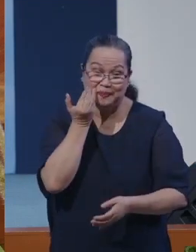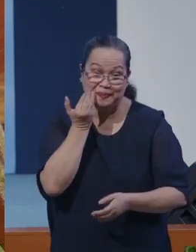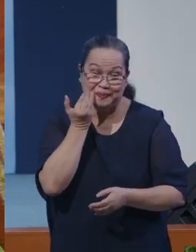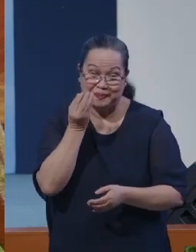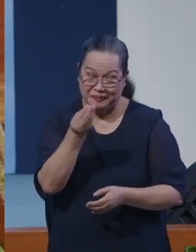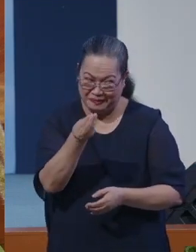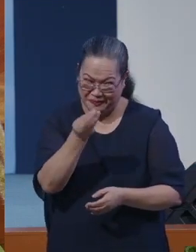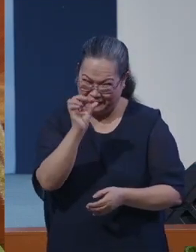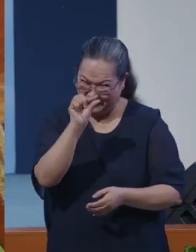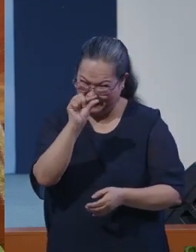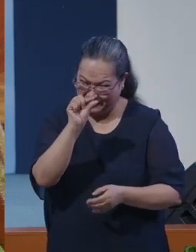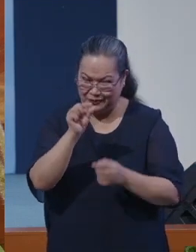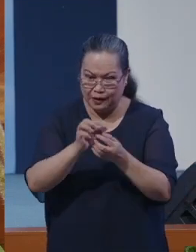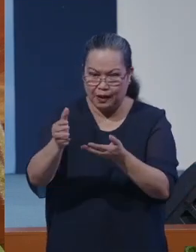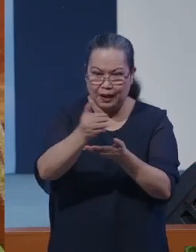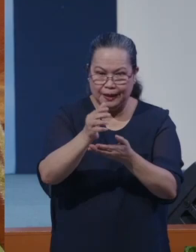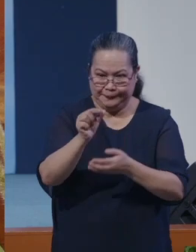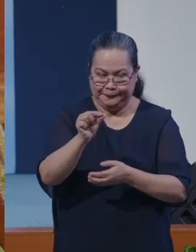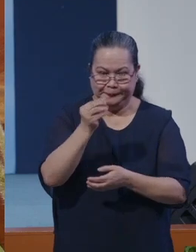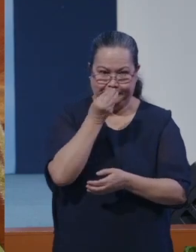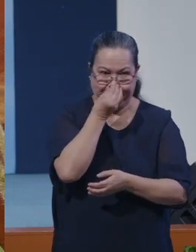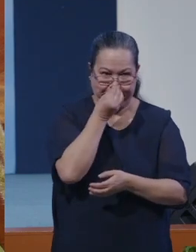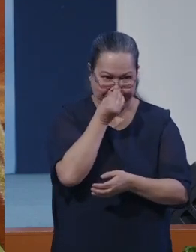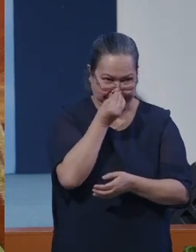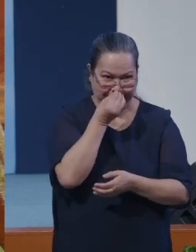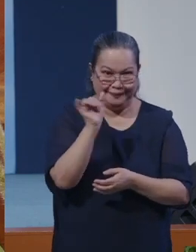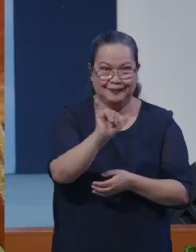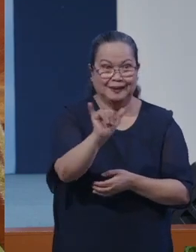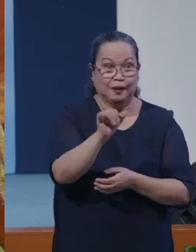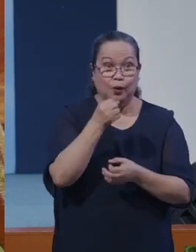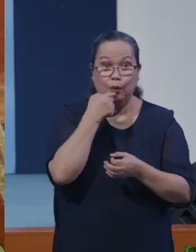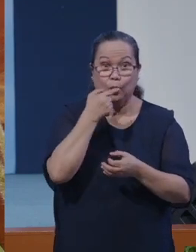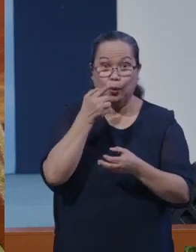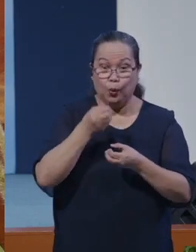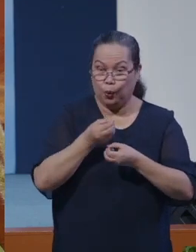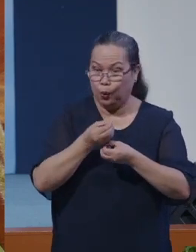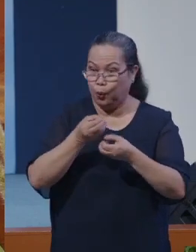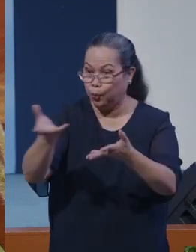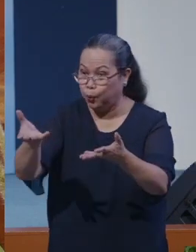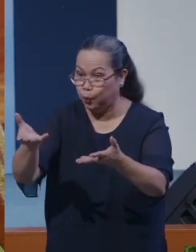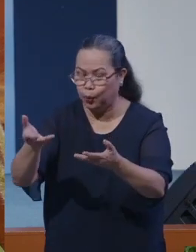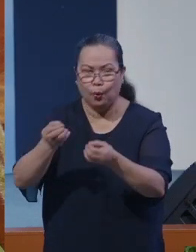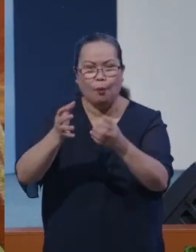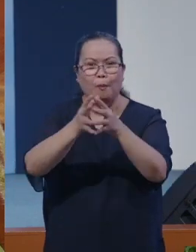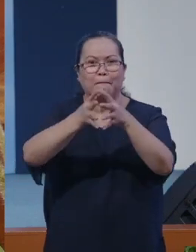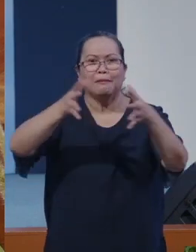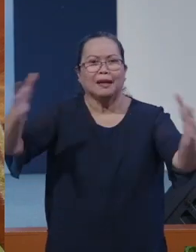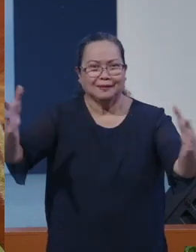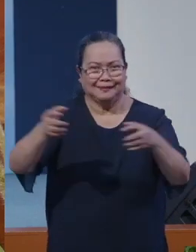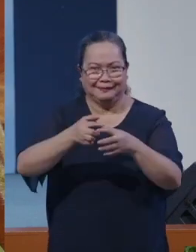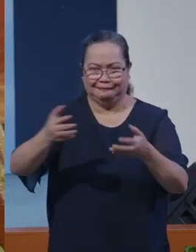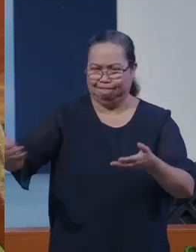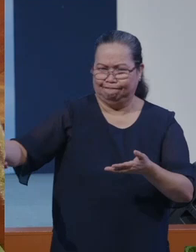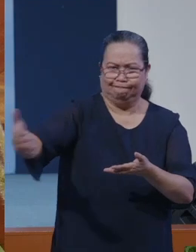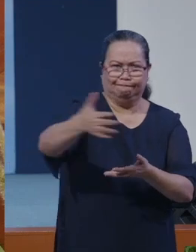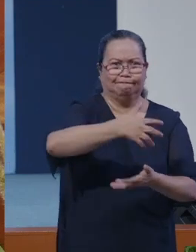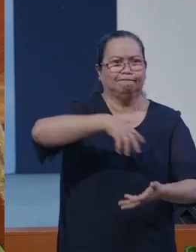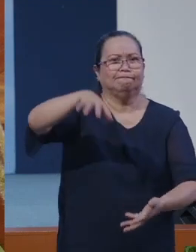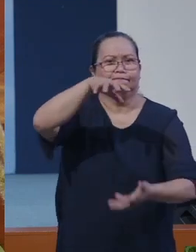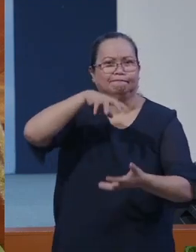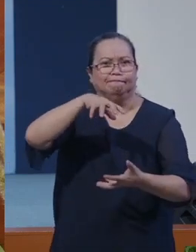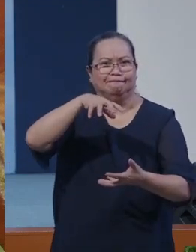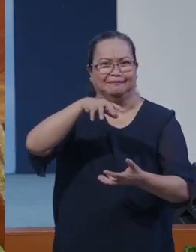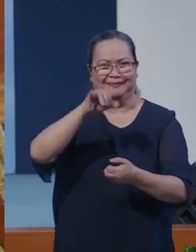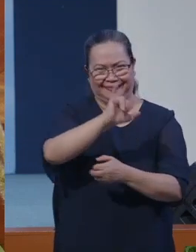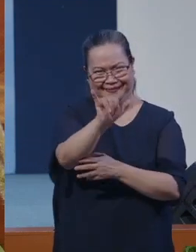reap sparingly. He who sows generously shall reap